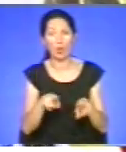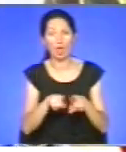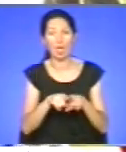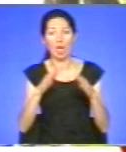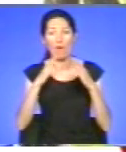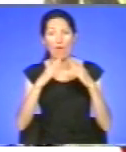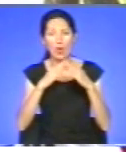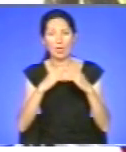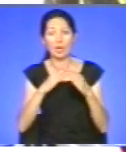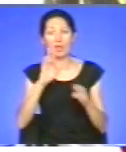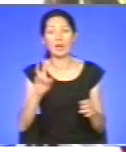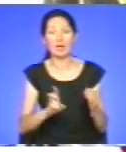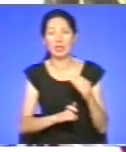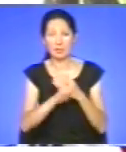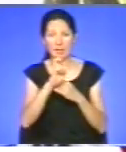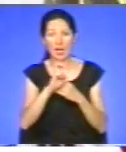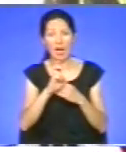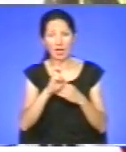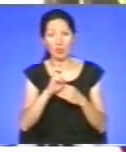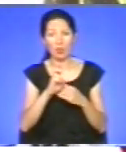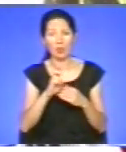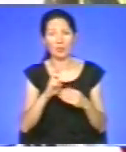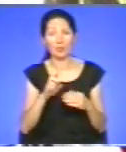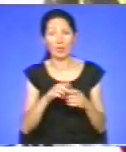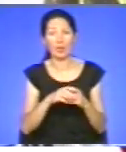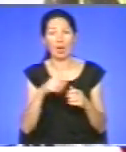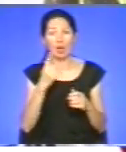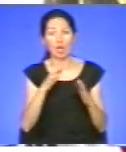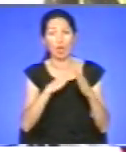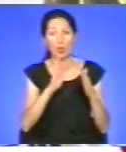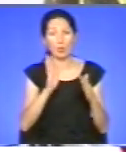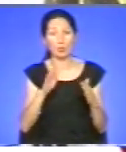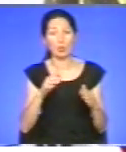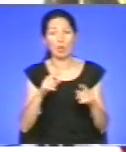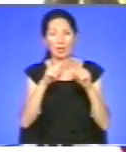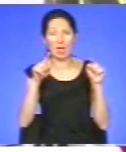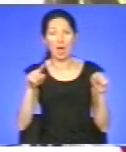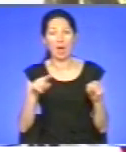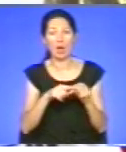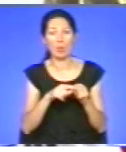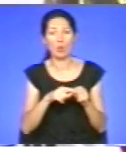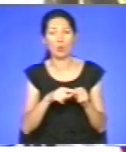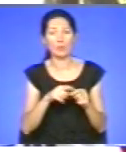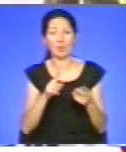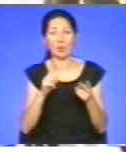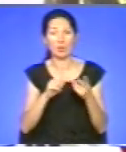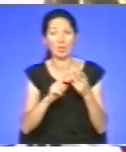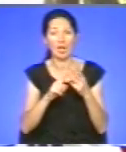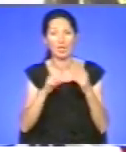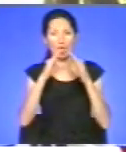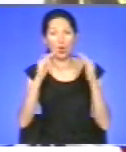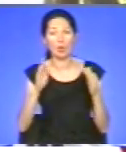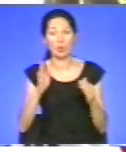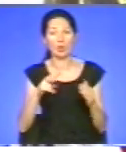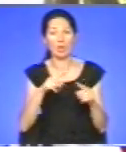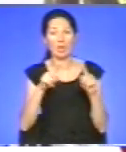буде, нижній корпус буде на рамку в українську, другий корпус буде на рамку лежаковську, третій корпус буде на рамку